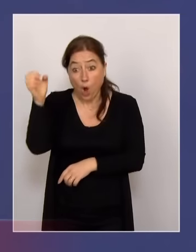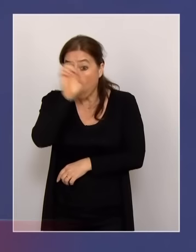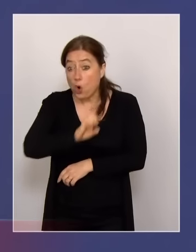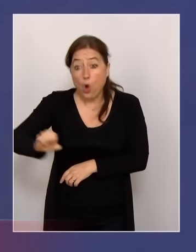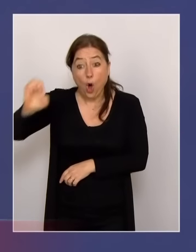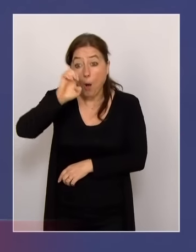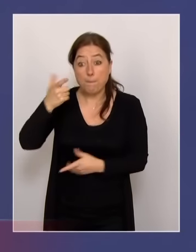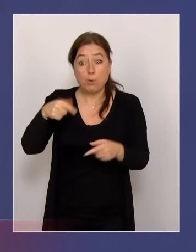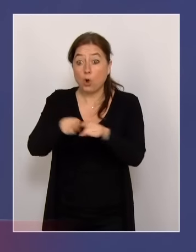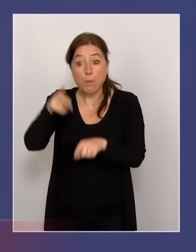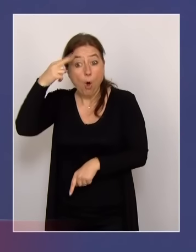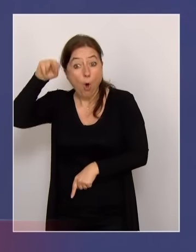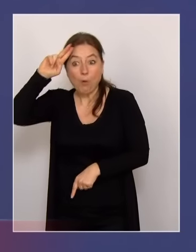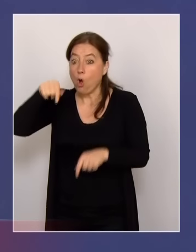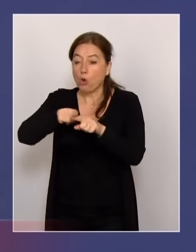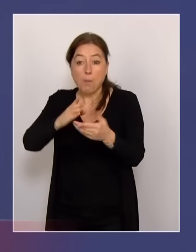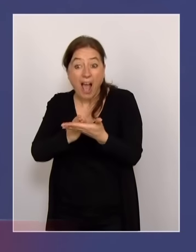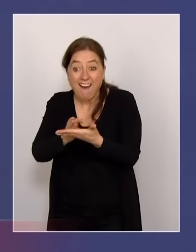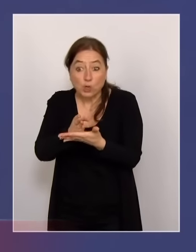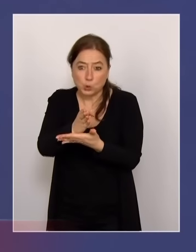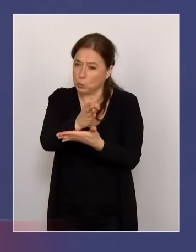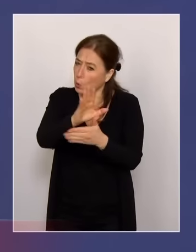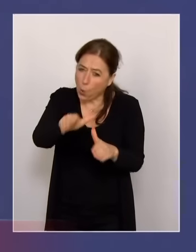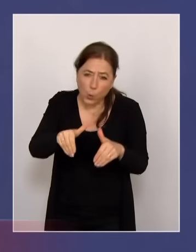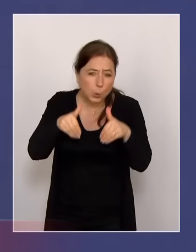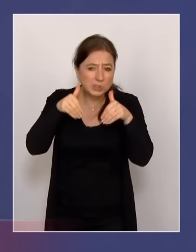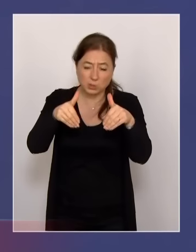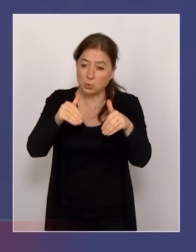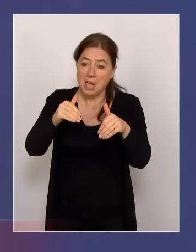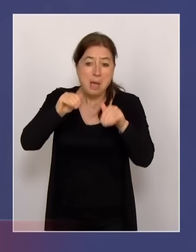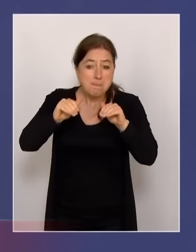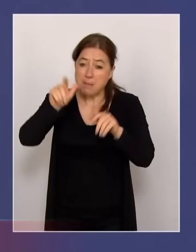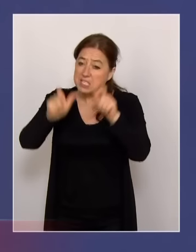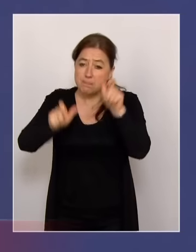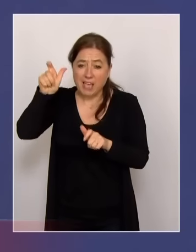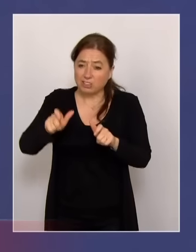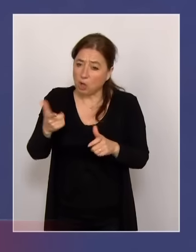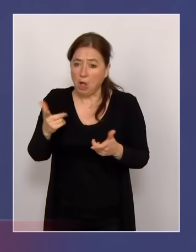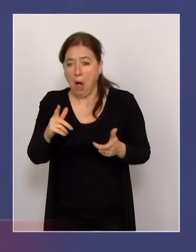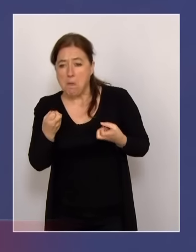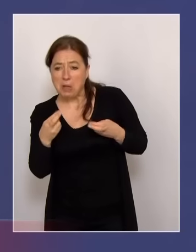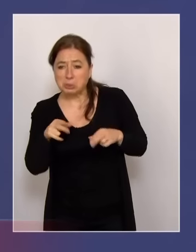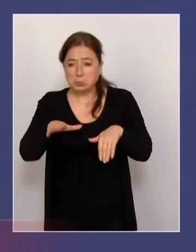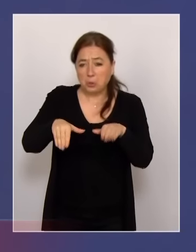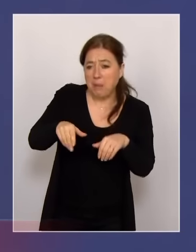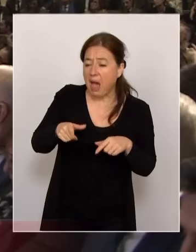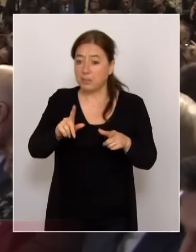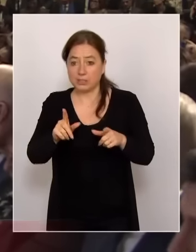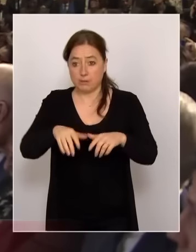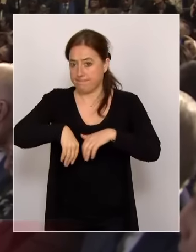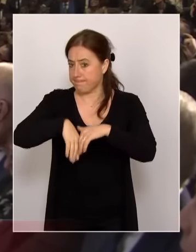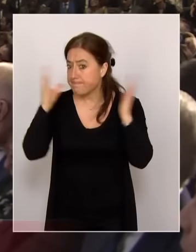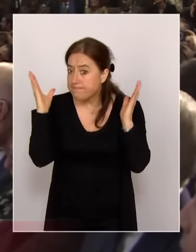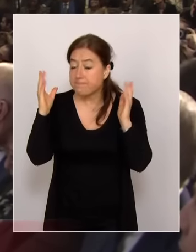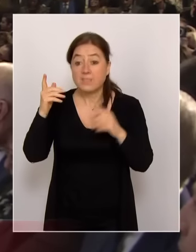'on continue à faire malgré tous ceux qui doutent dans le vent de l'intelligence et qu'est-ce que ça veut dire ça veut dire qu'être européen c'est pas simplement habiter